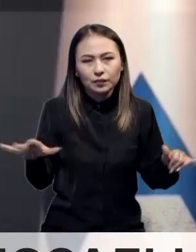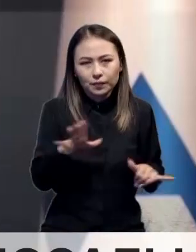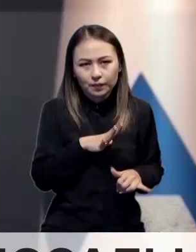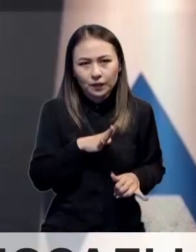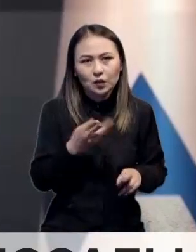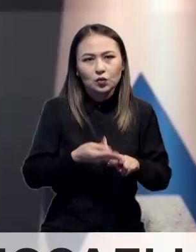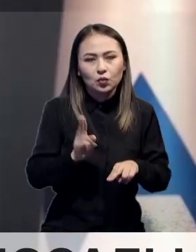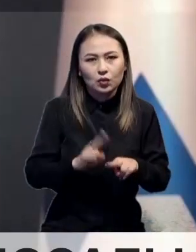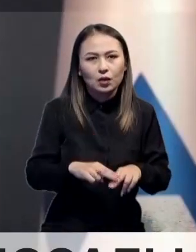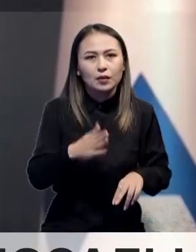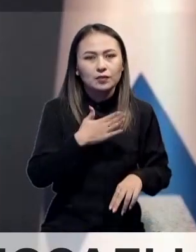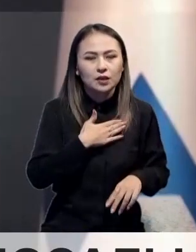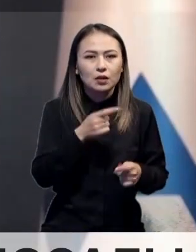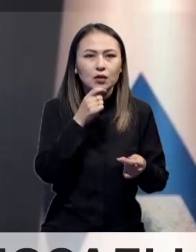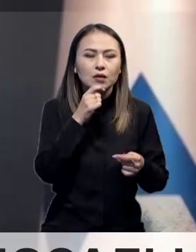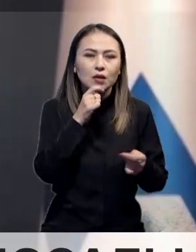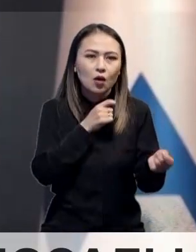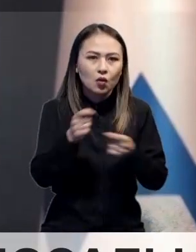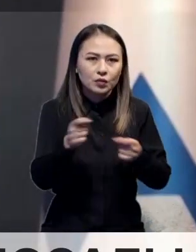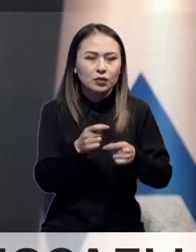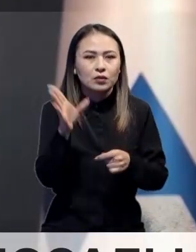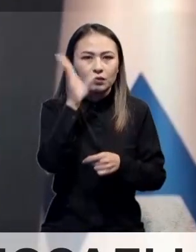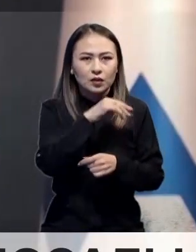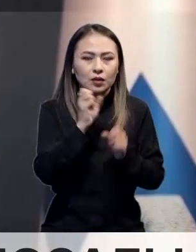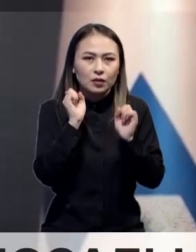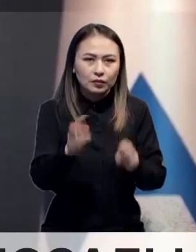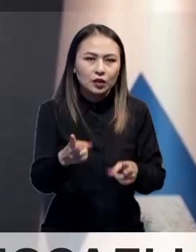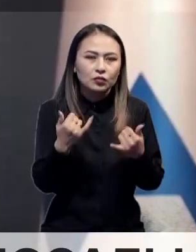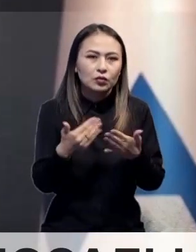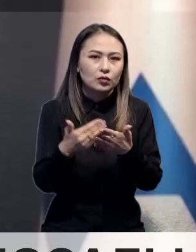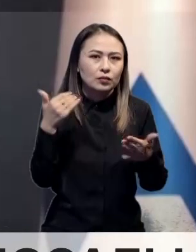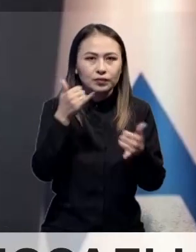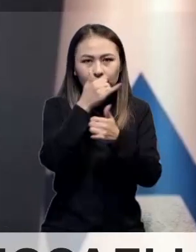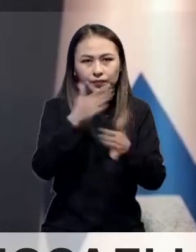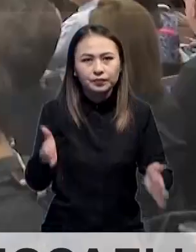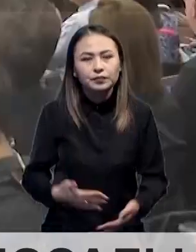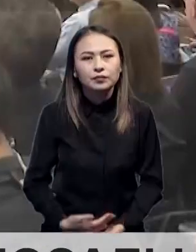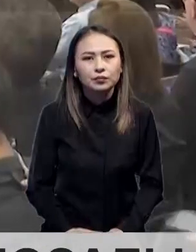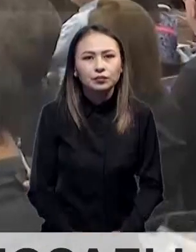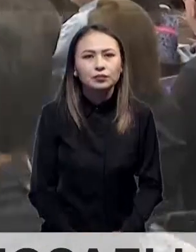Сондықтан бұл біздің қауіпсіздігімізге қатер төндіруі мүмкін. Мен оған жол бере алмаймын.